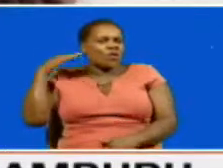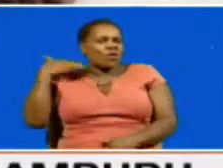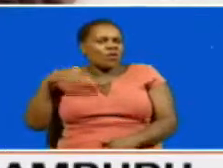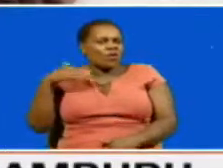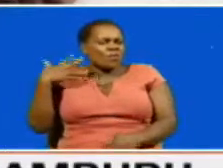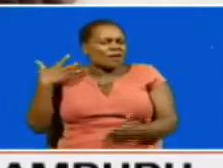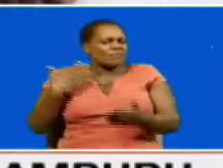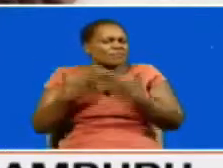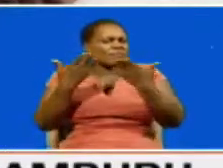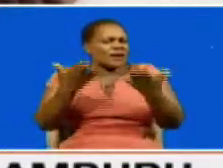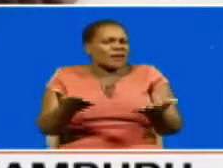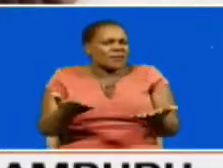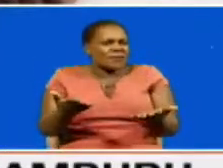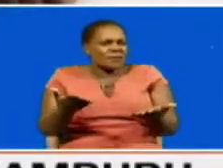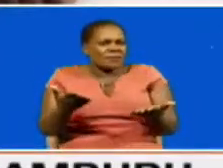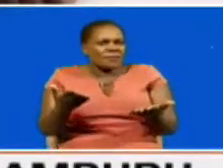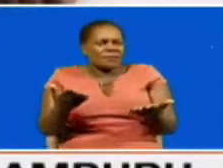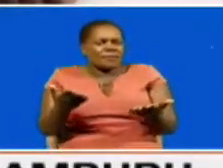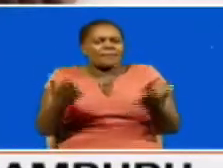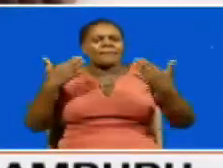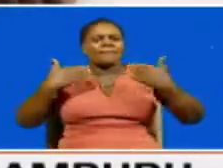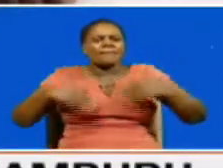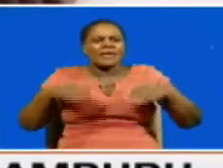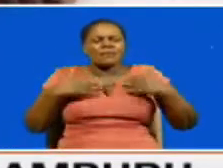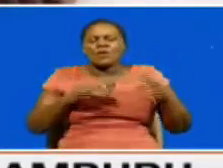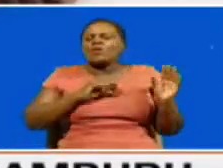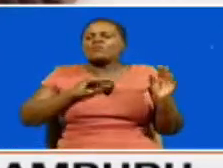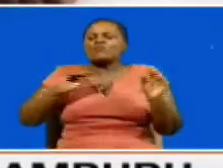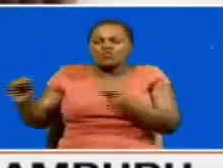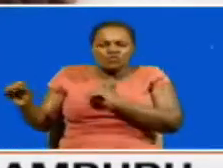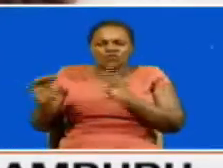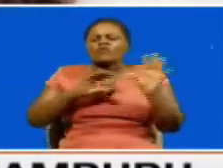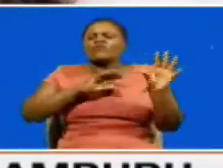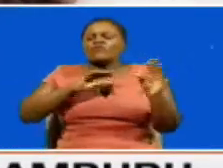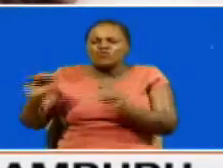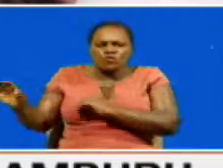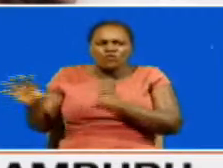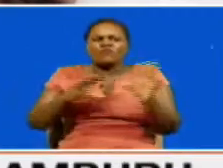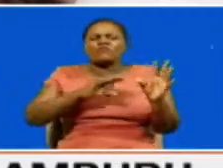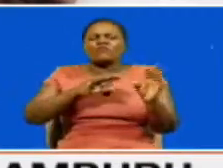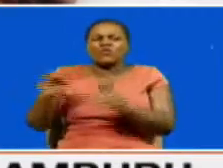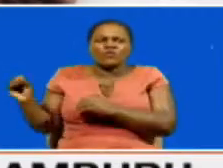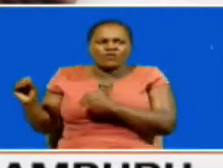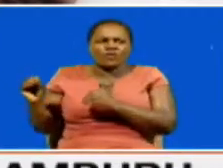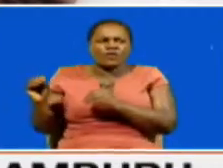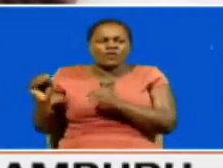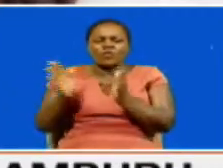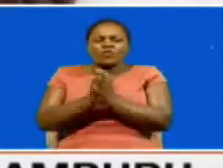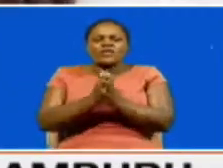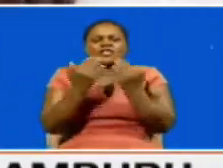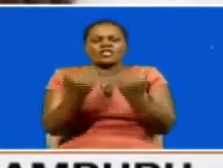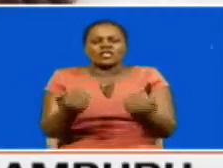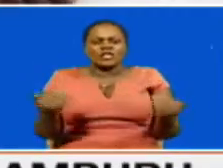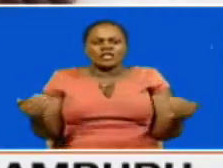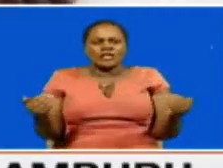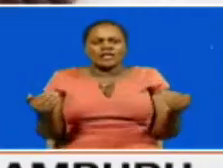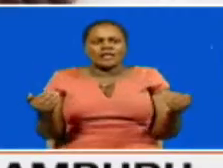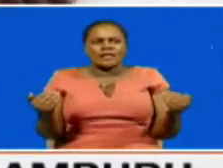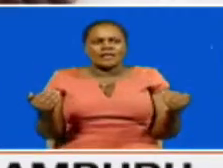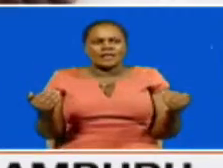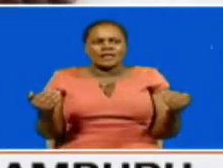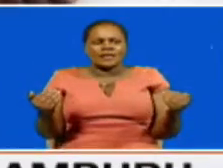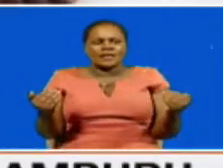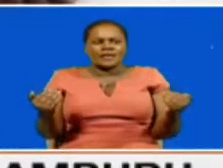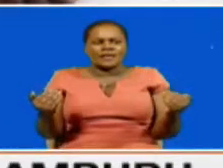haijakatika mpaka leo. Watu wamehama kuhama, wamehamia matoto yao, wamehamia kijiji